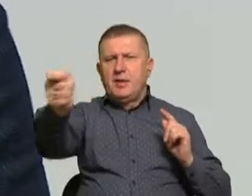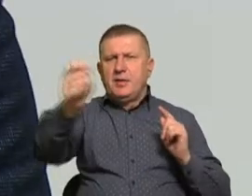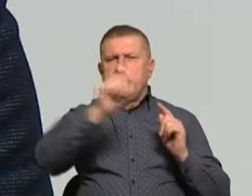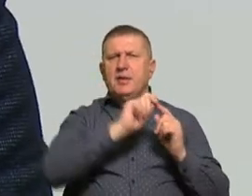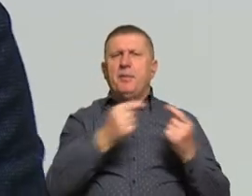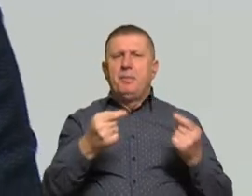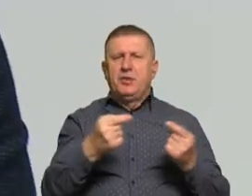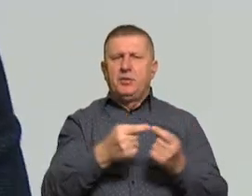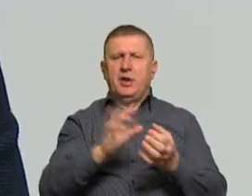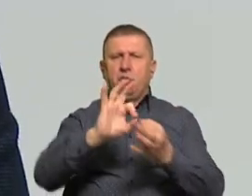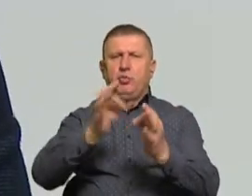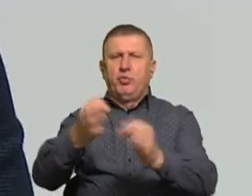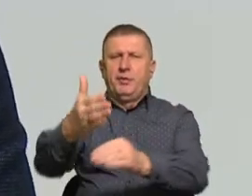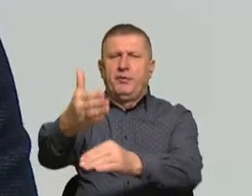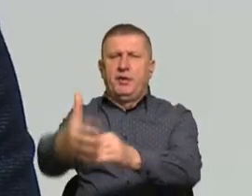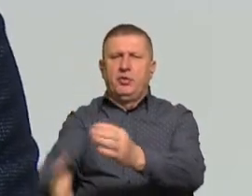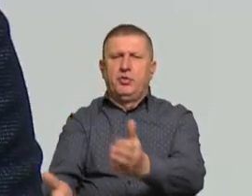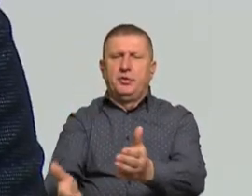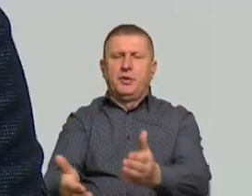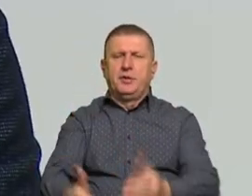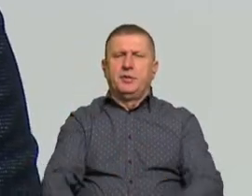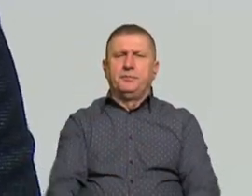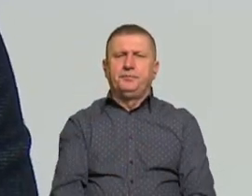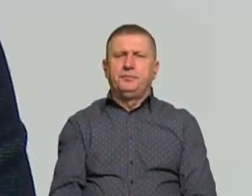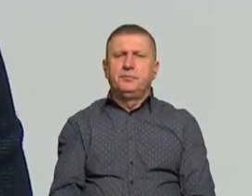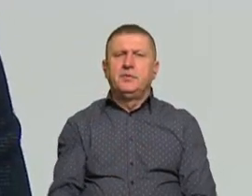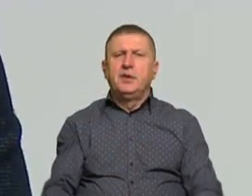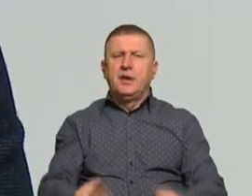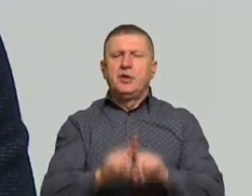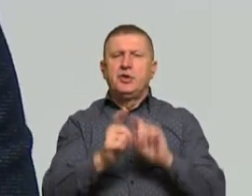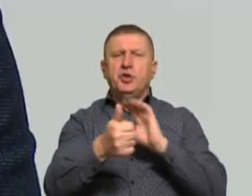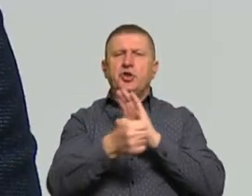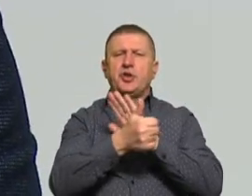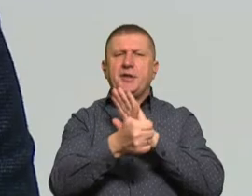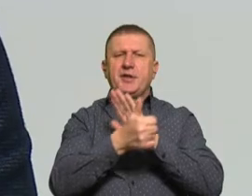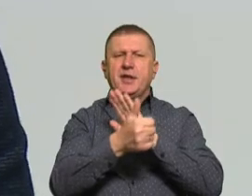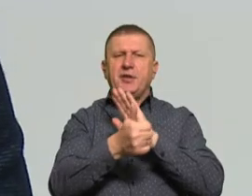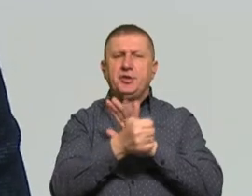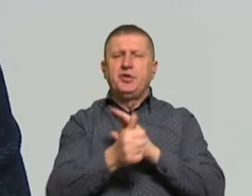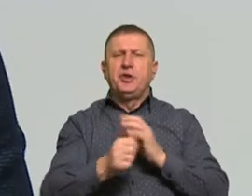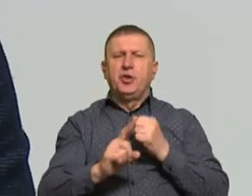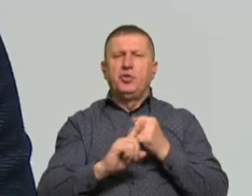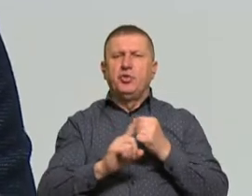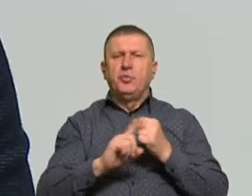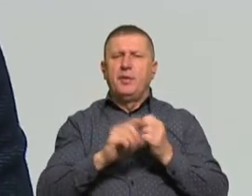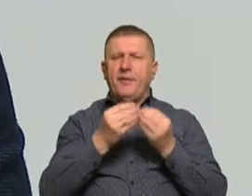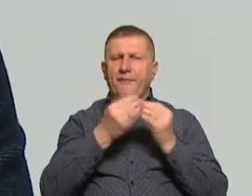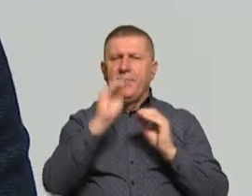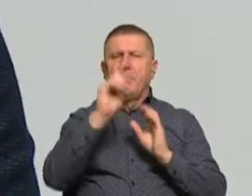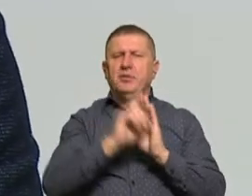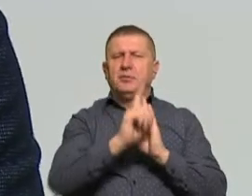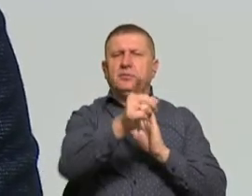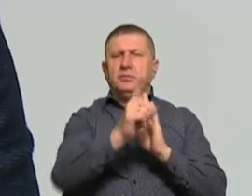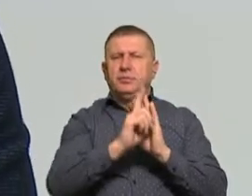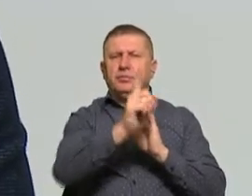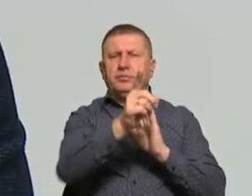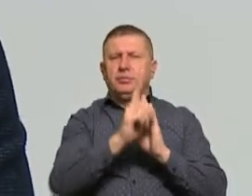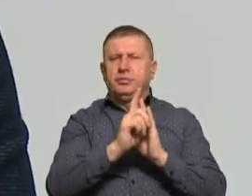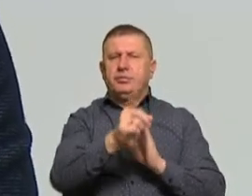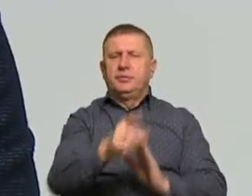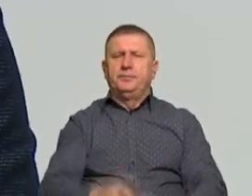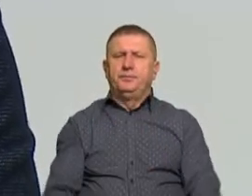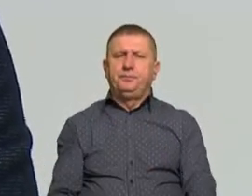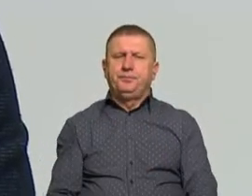liczne wnioski związane z funkcjonowaniem linii numer 16. Chodzi o zwiększenie częstotliwości tejże